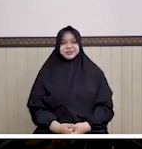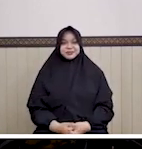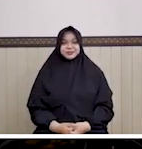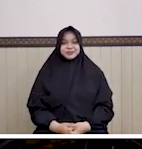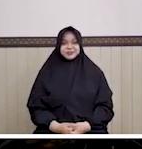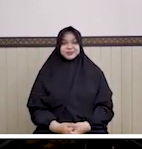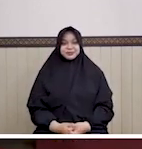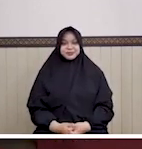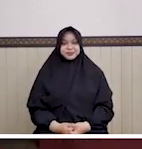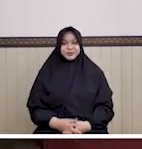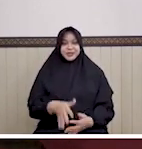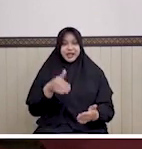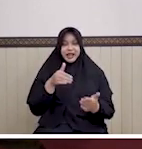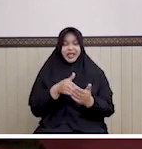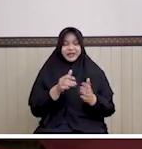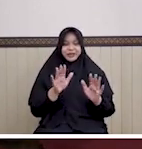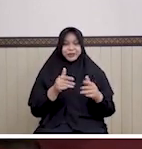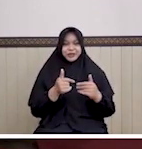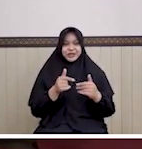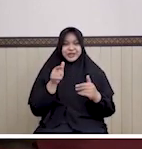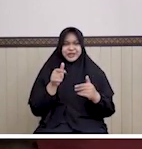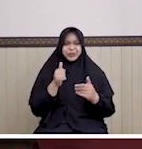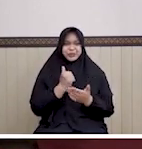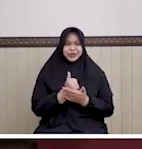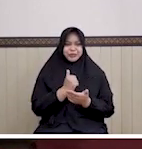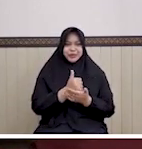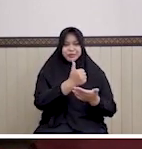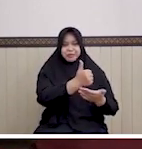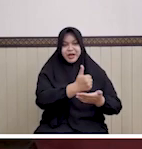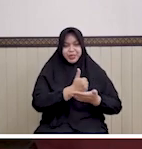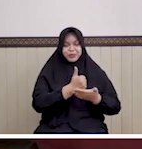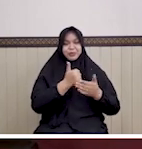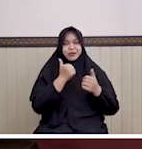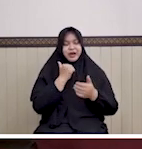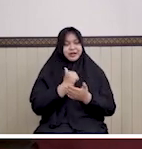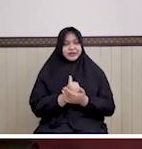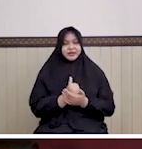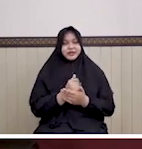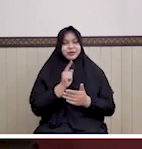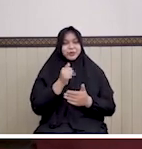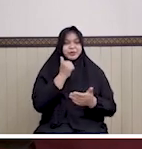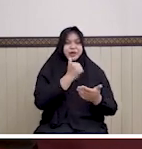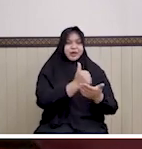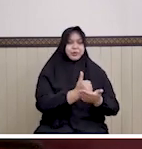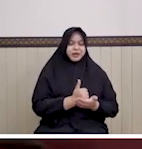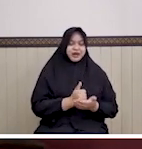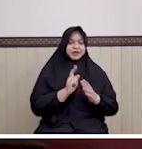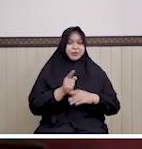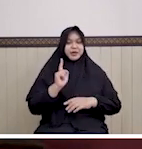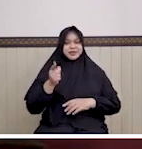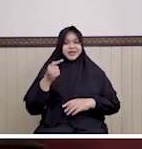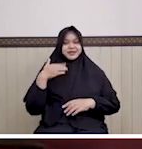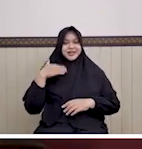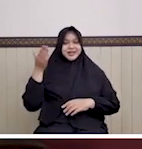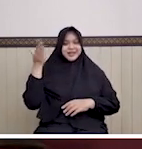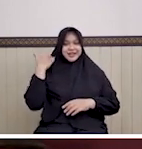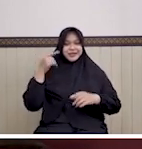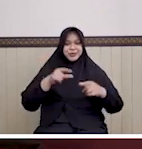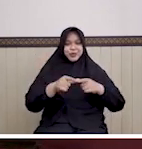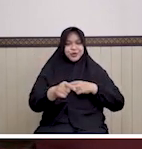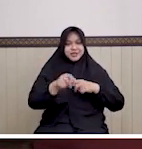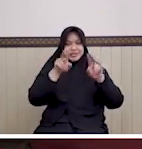laki-laki pak laki-laki itu sangat membantu sekali sangat membantu sekali makanya tadi proses